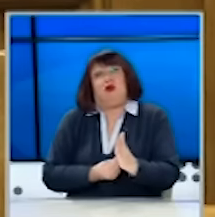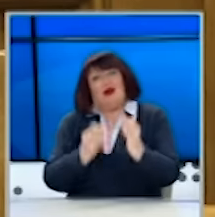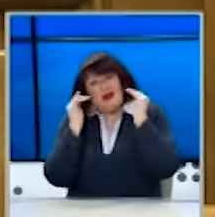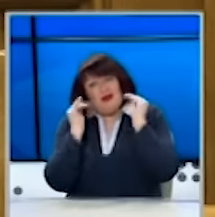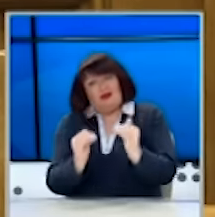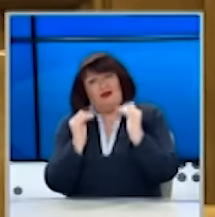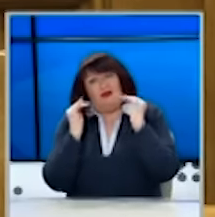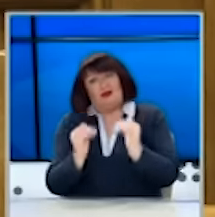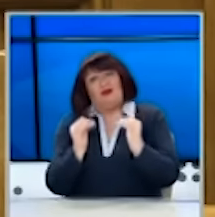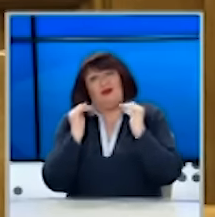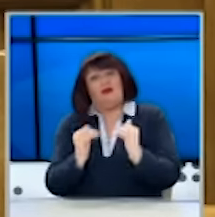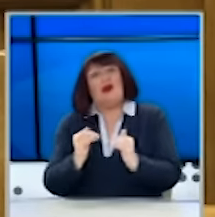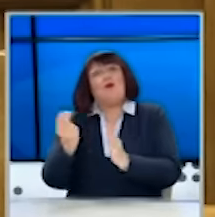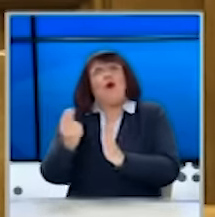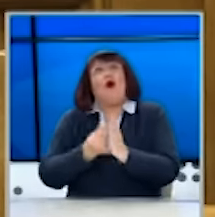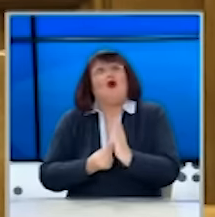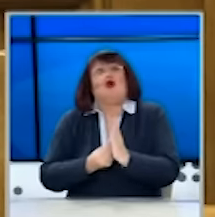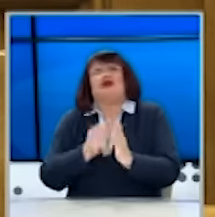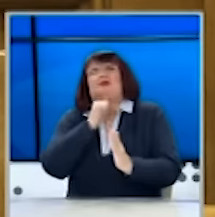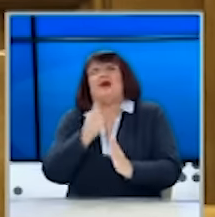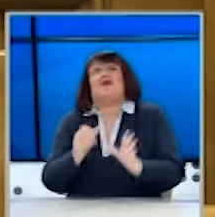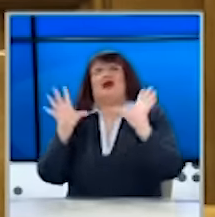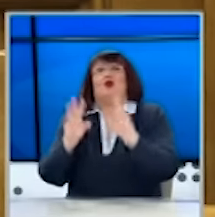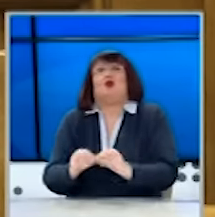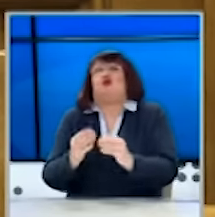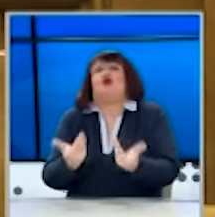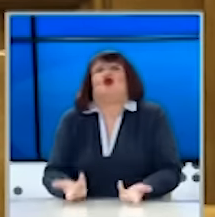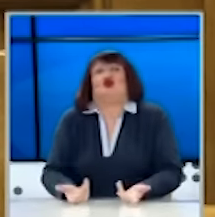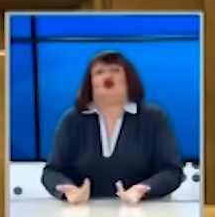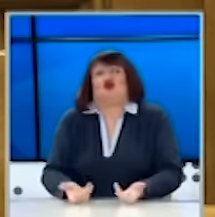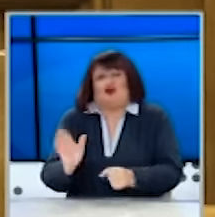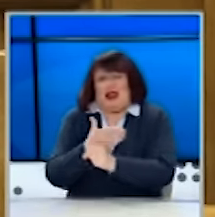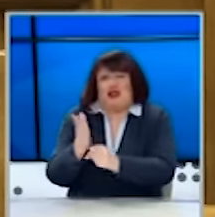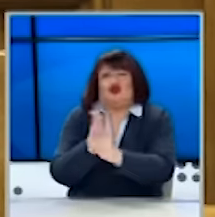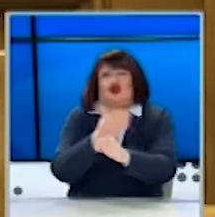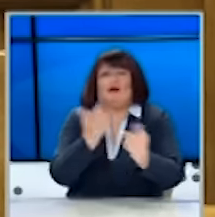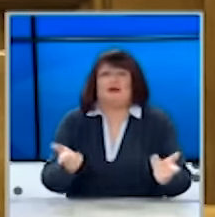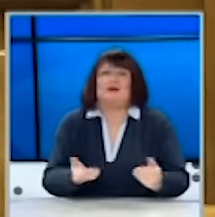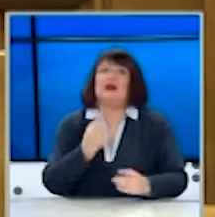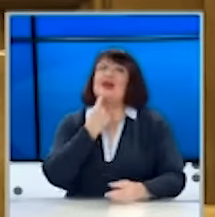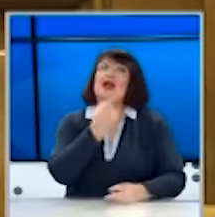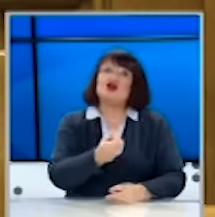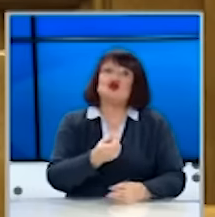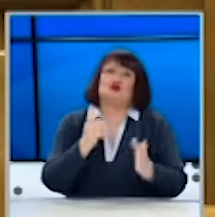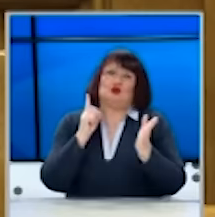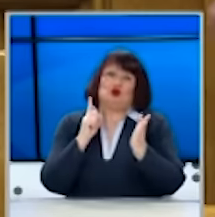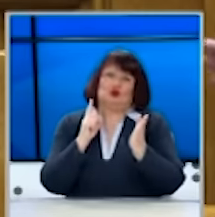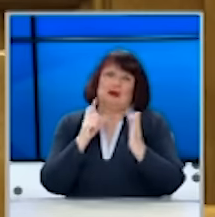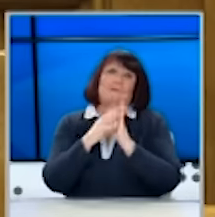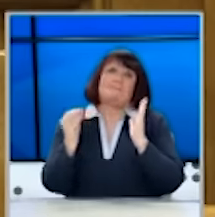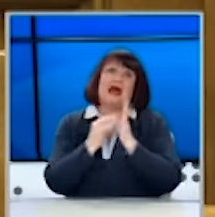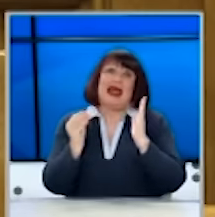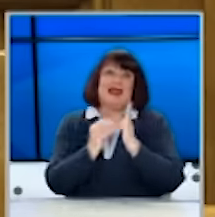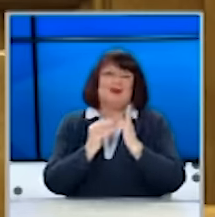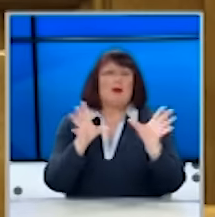ίδιες εκτάσεις για να γίνουν αυτά που πρέπει. Να σας πω ένα απλό παράδειγμα που είναι ενδεικτικό όμως της λογικής